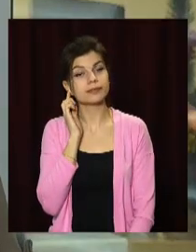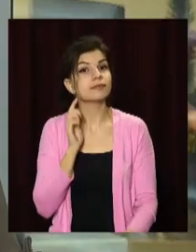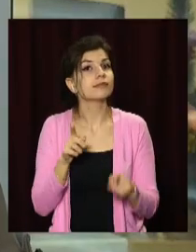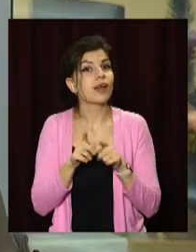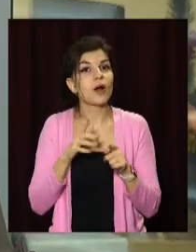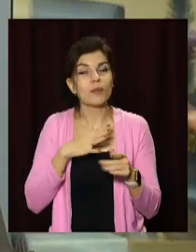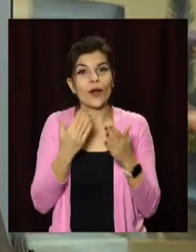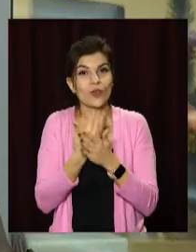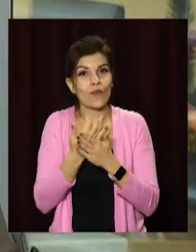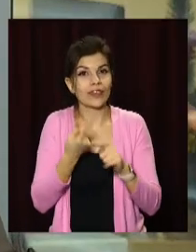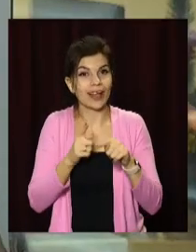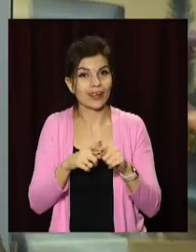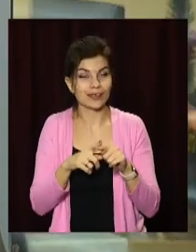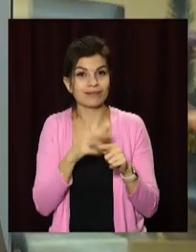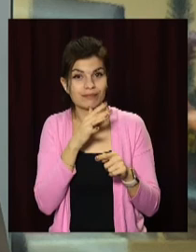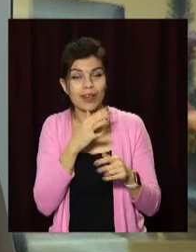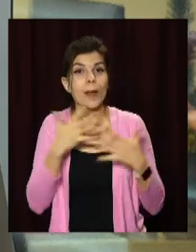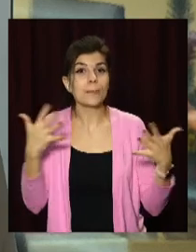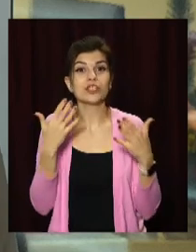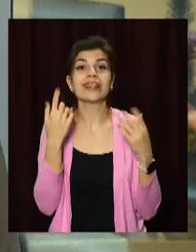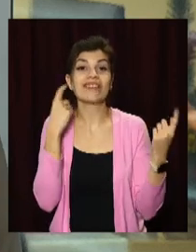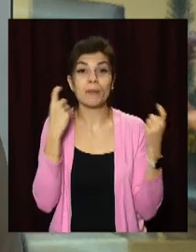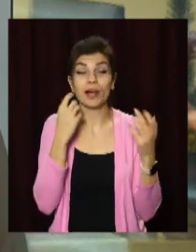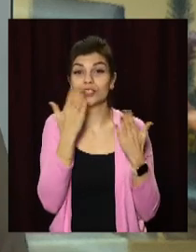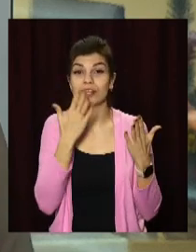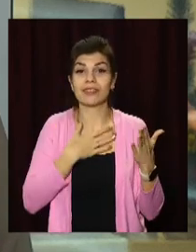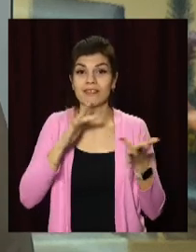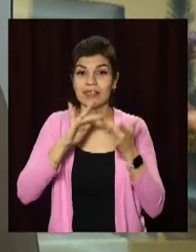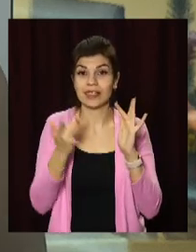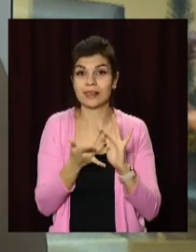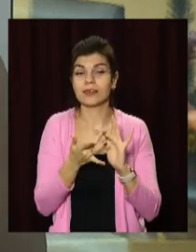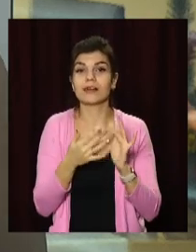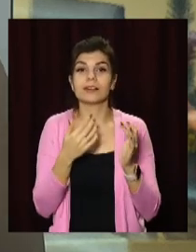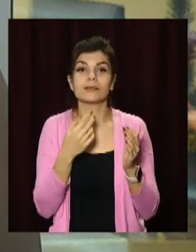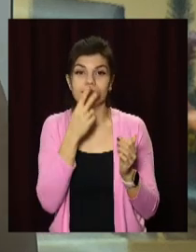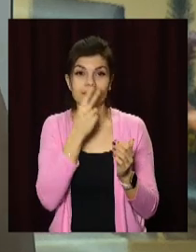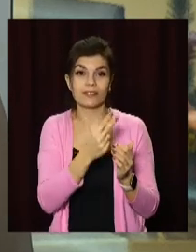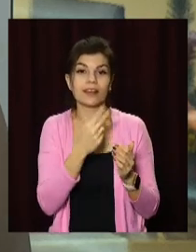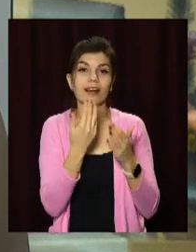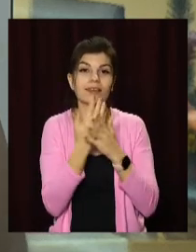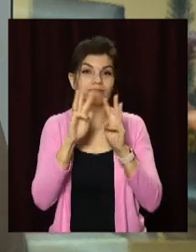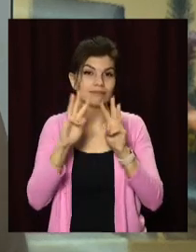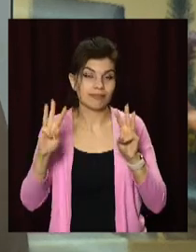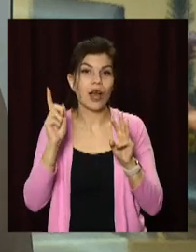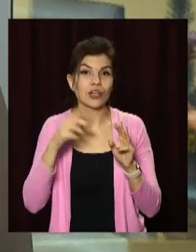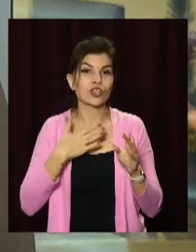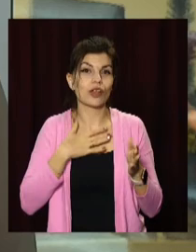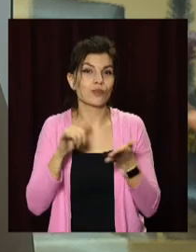Такими були новини на цю годину. Більше інформації читайте на нашому сайті opentv.media, дивіться сюжети в соціальних мережах та на